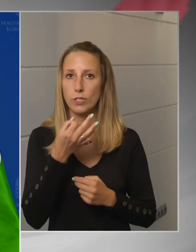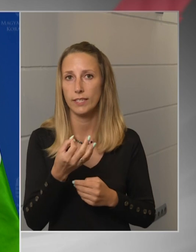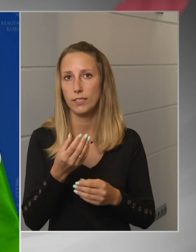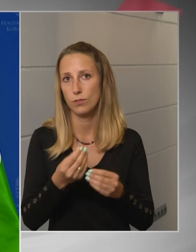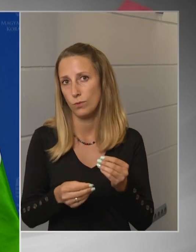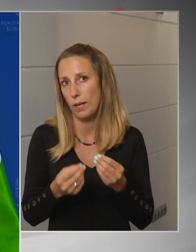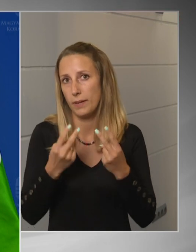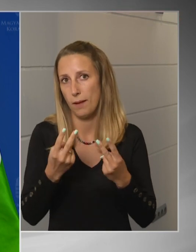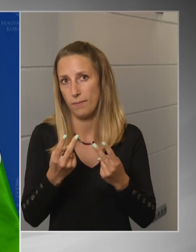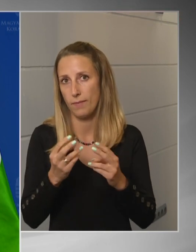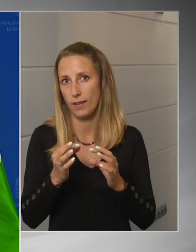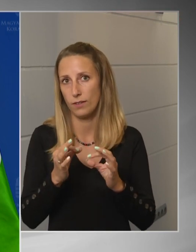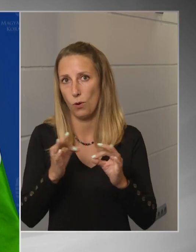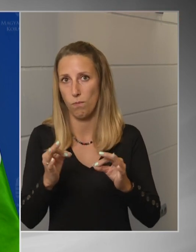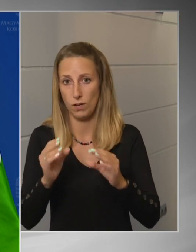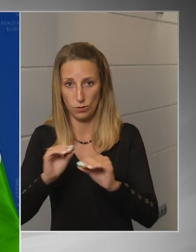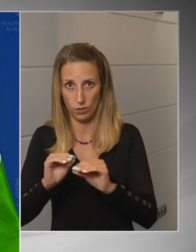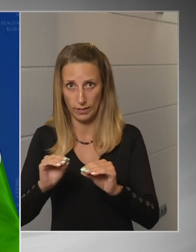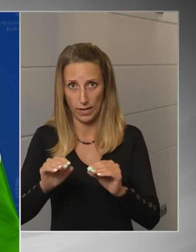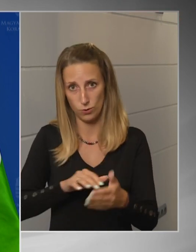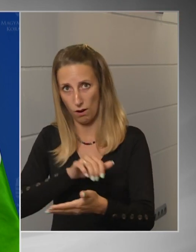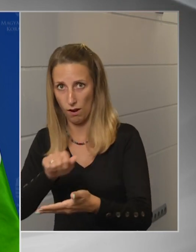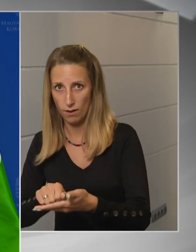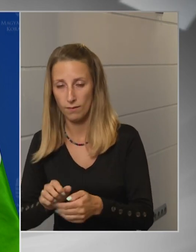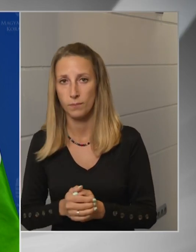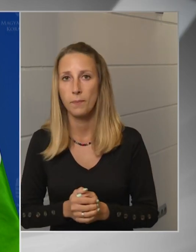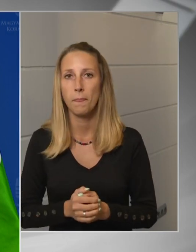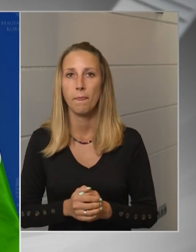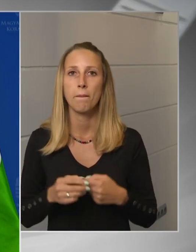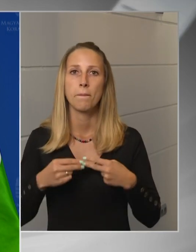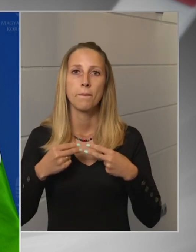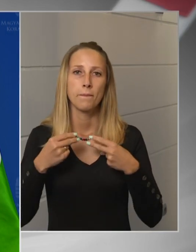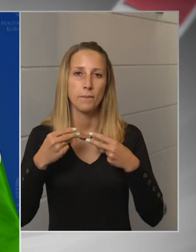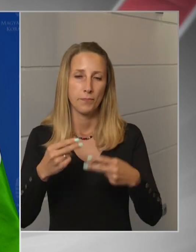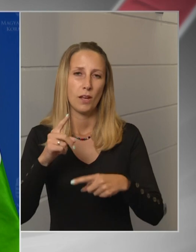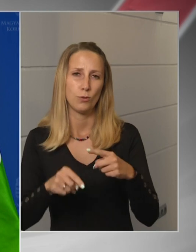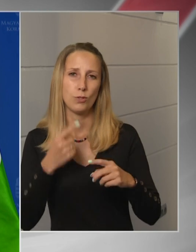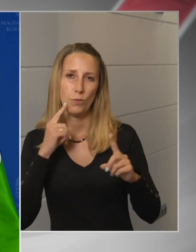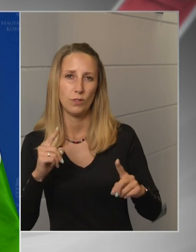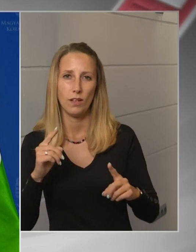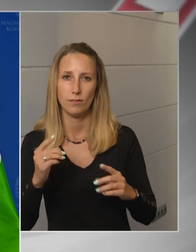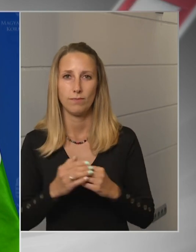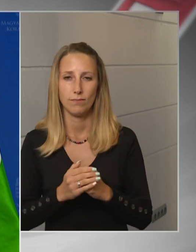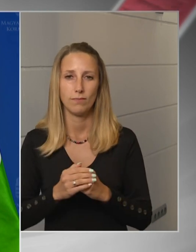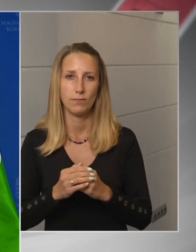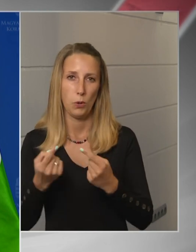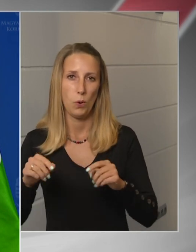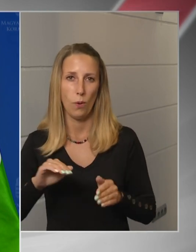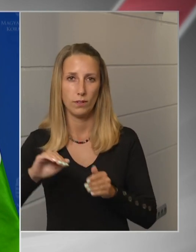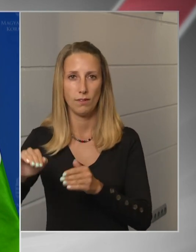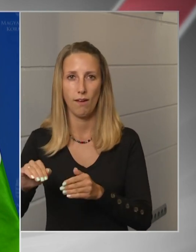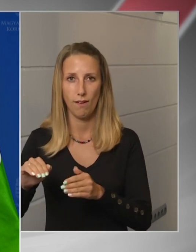érjen meg esetleg jobban ezeket az összegeket az oktatásra fordítani. Ezt következik, az utolsó mondatot különköszönöm a